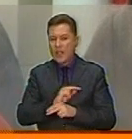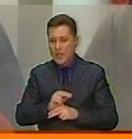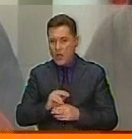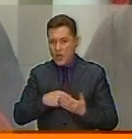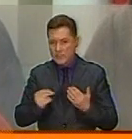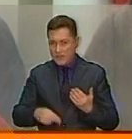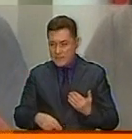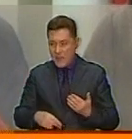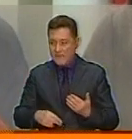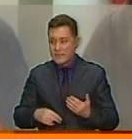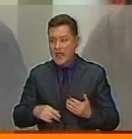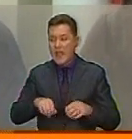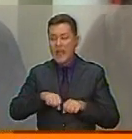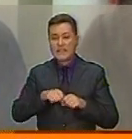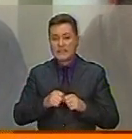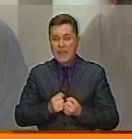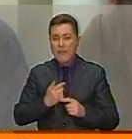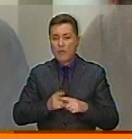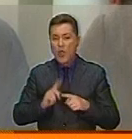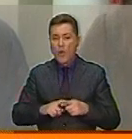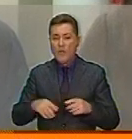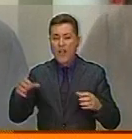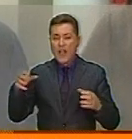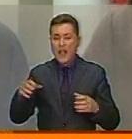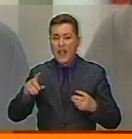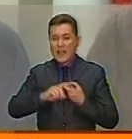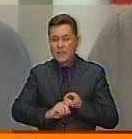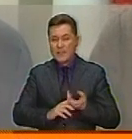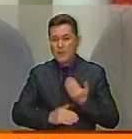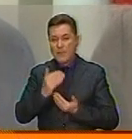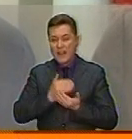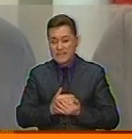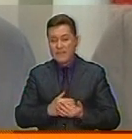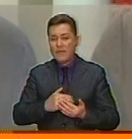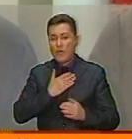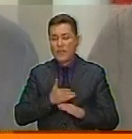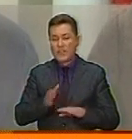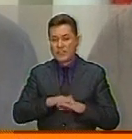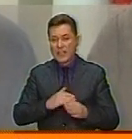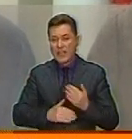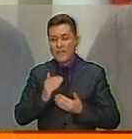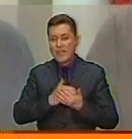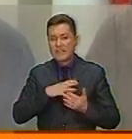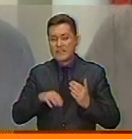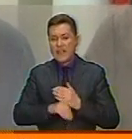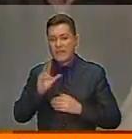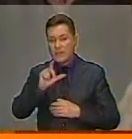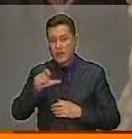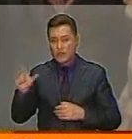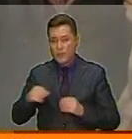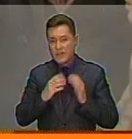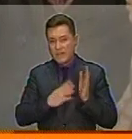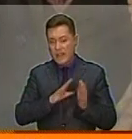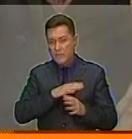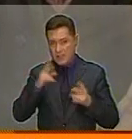злам силового елементу кузова до якого кріпилась тяга панара призвів до тяжких наслідків де загинуло три особи і 19 осіб було травмовани